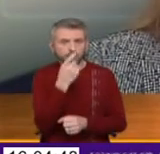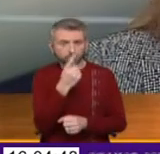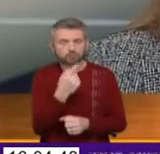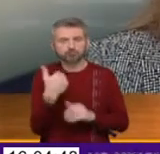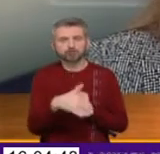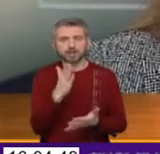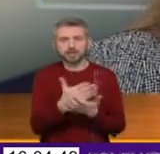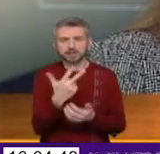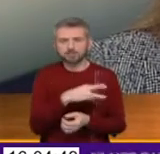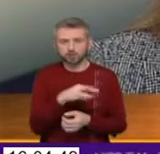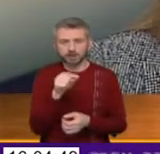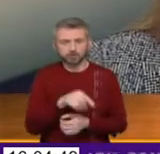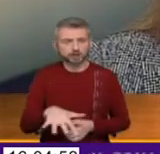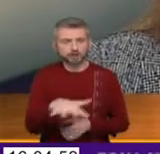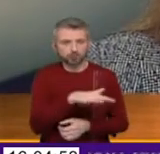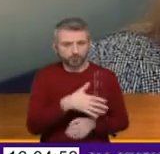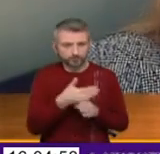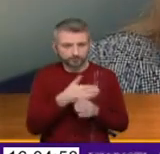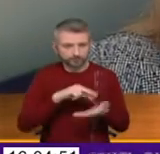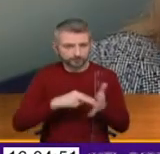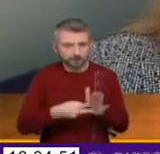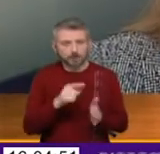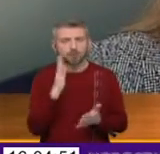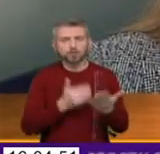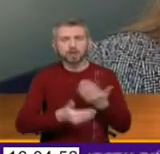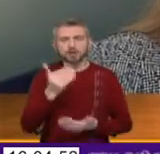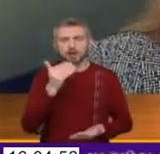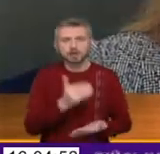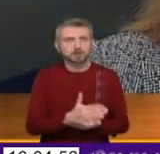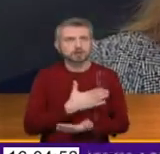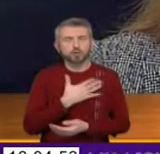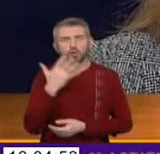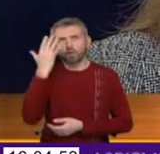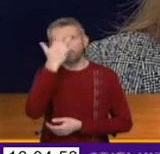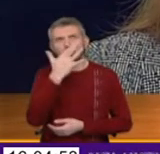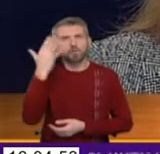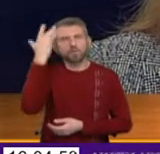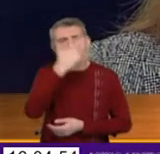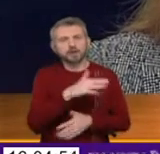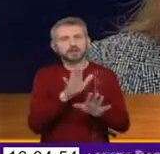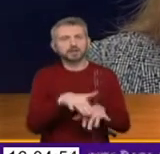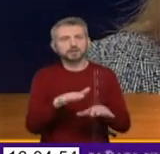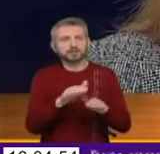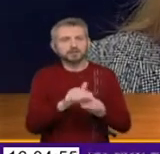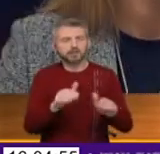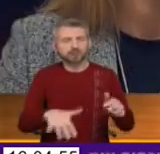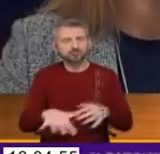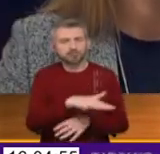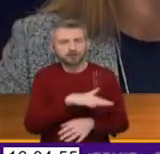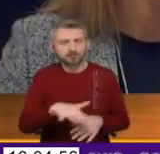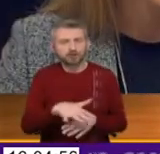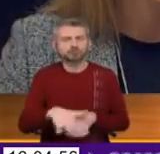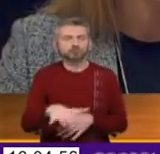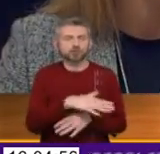вже є 3 мільйони на цю територію, там буде нарешті цей мій омріяний, довгоочікуваний дитячий майданчик, і зона для